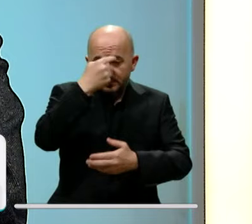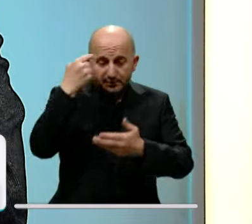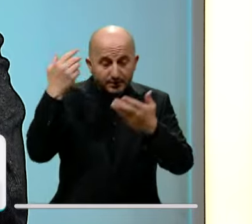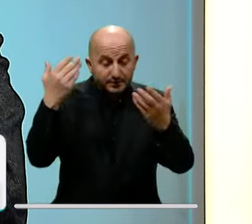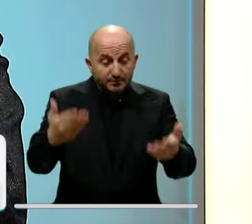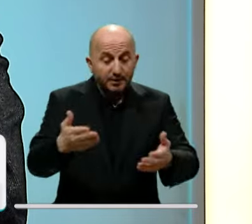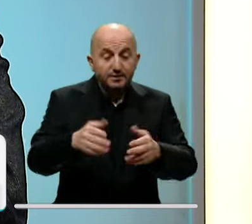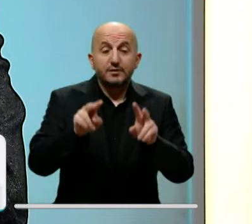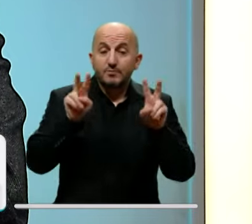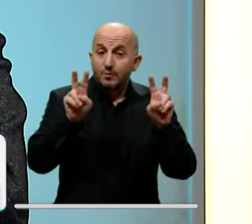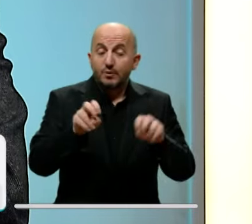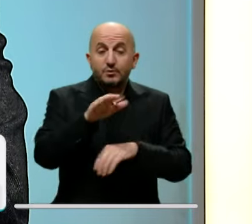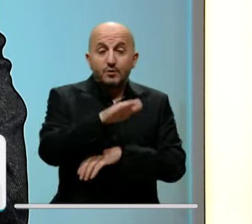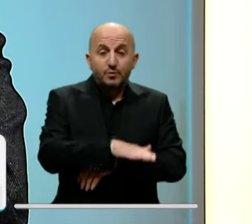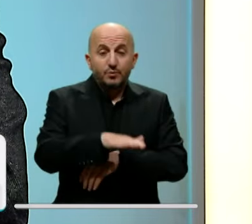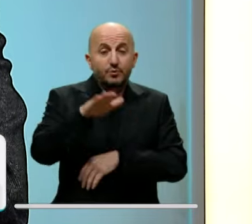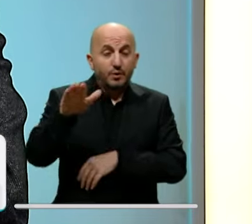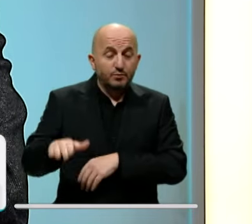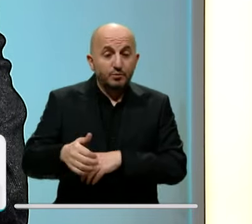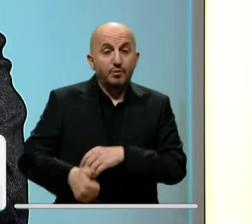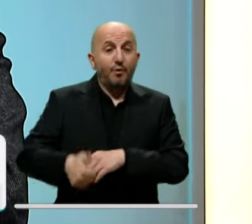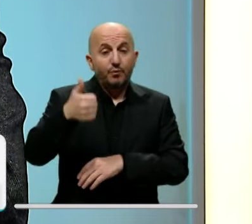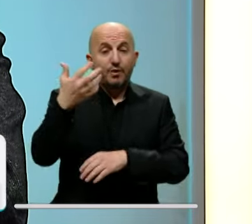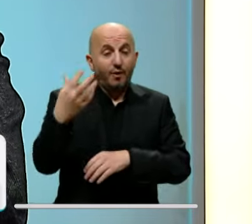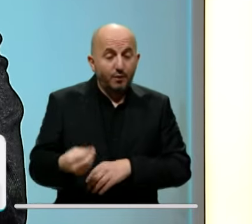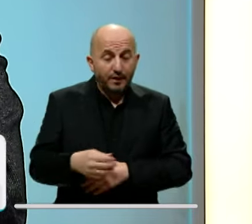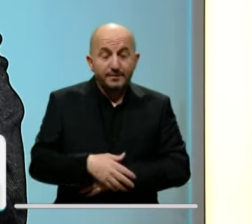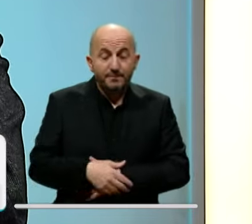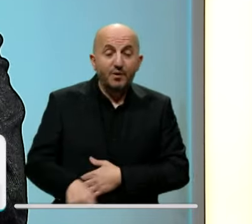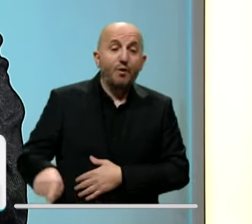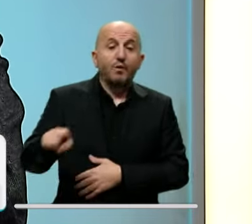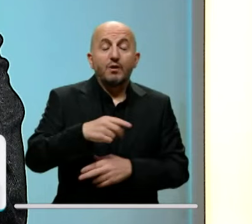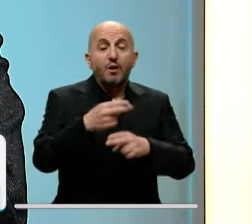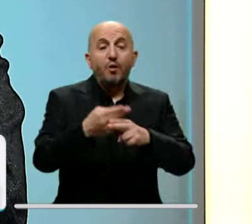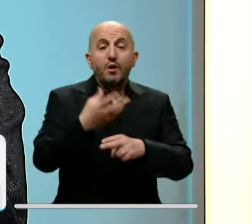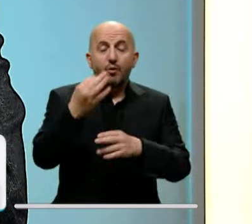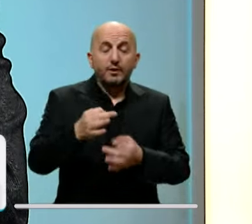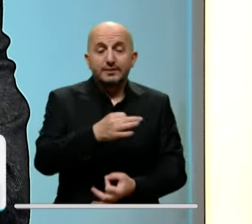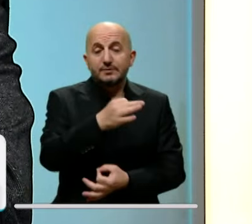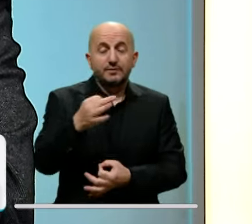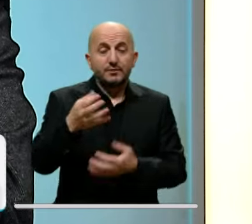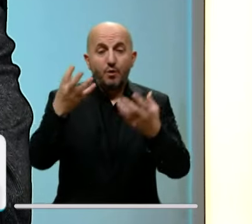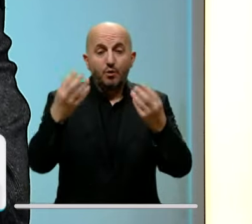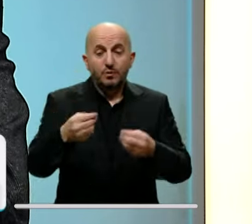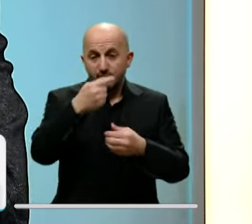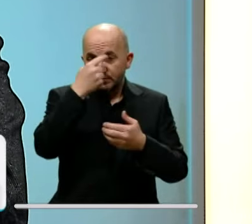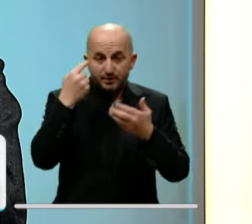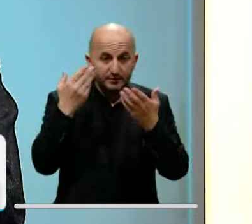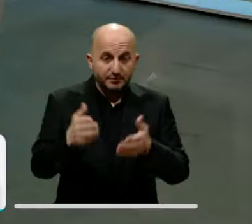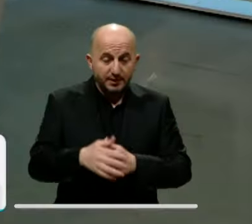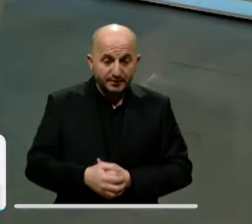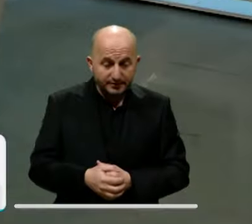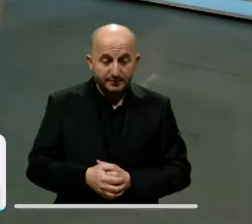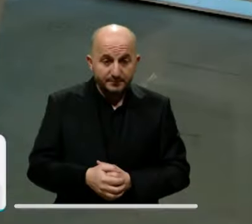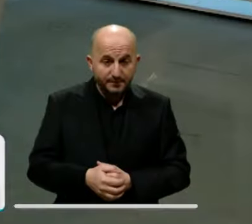eylesin bu konuda çoluğuna çocuğuna Önder olan ve onlara örnek olan kimselerden olmamızı nasip eylesin